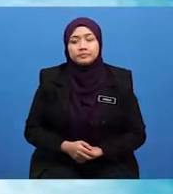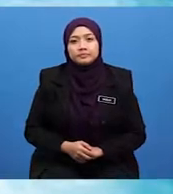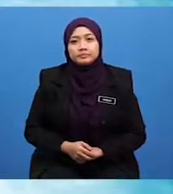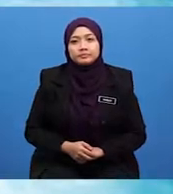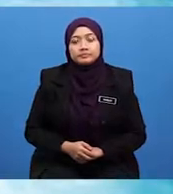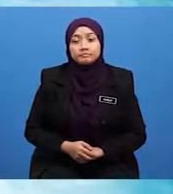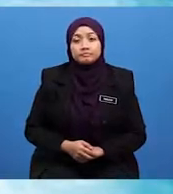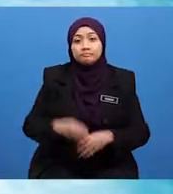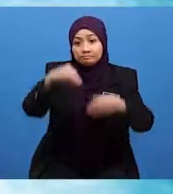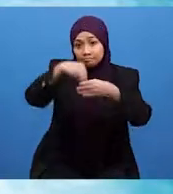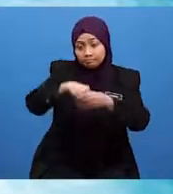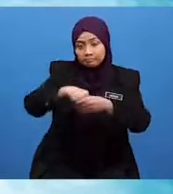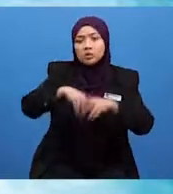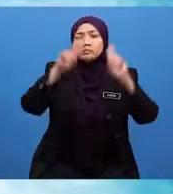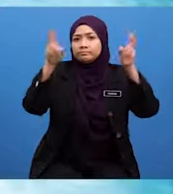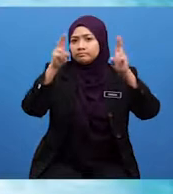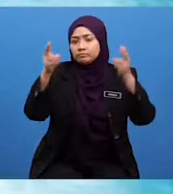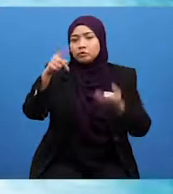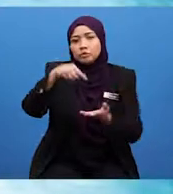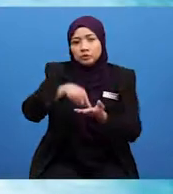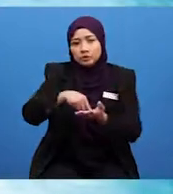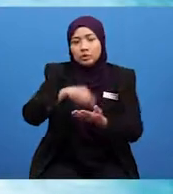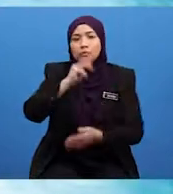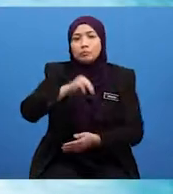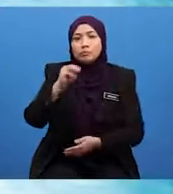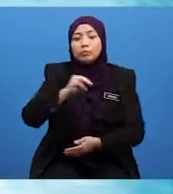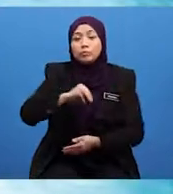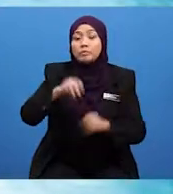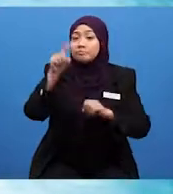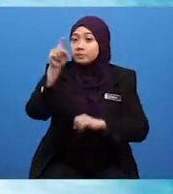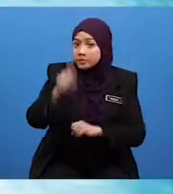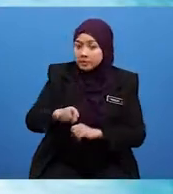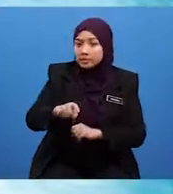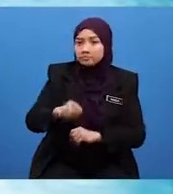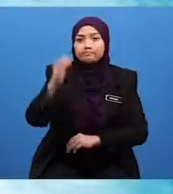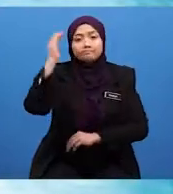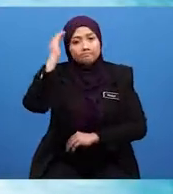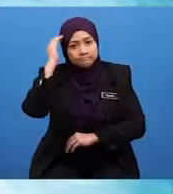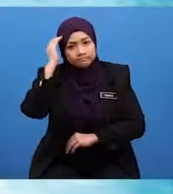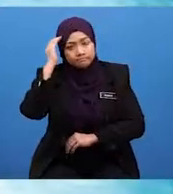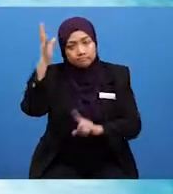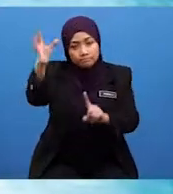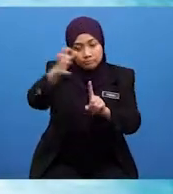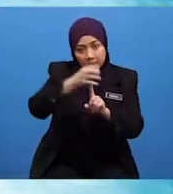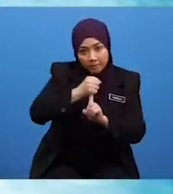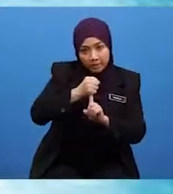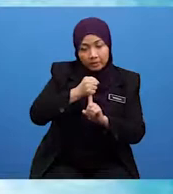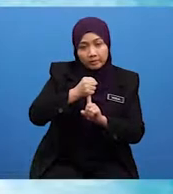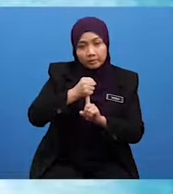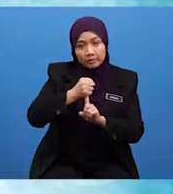Dalam tajuk ini, murid-murid perlu mencapai 3 objektif pembelajaran yang berikut.